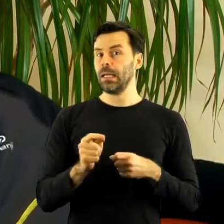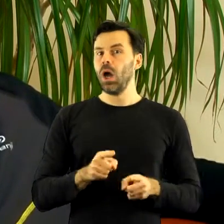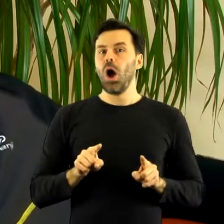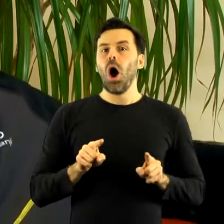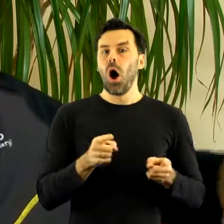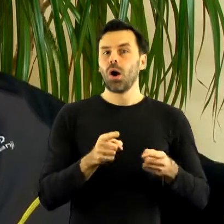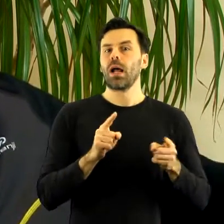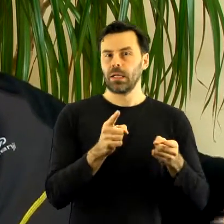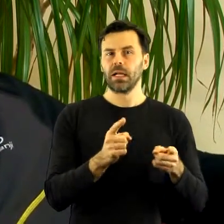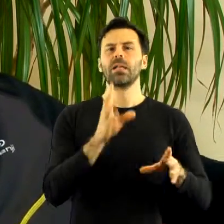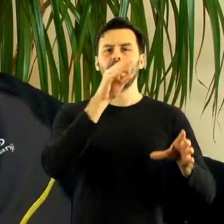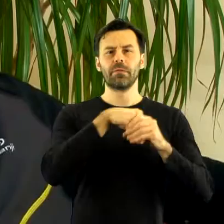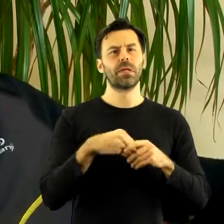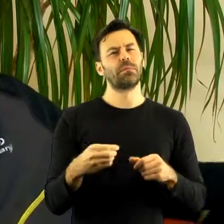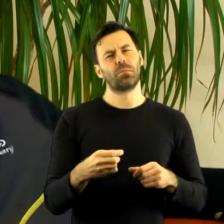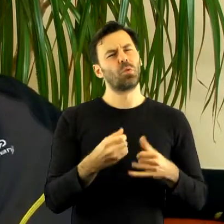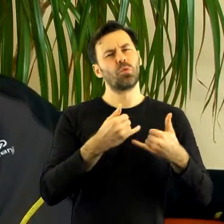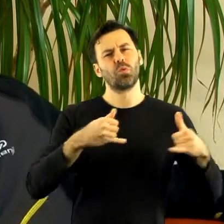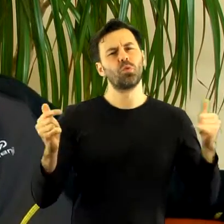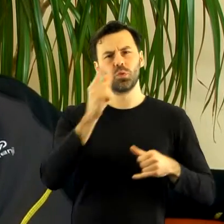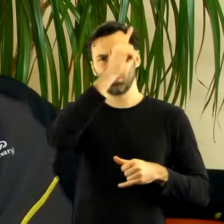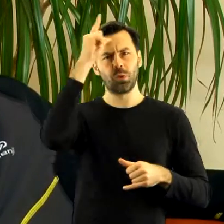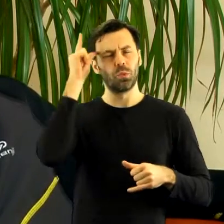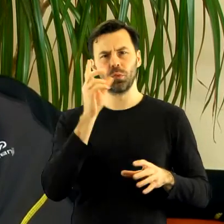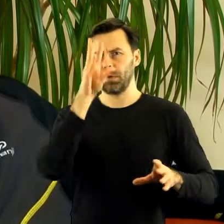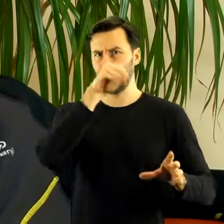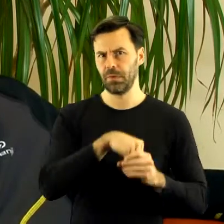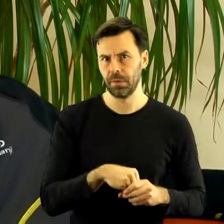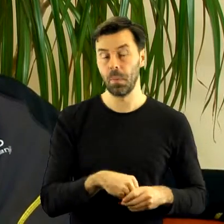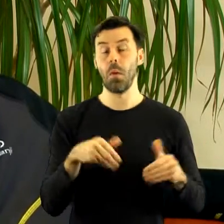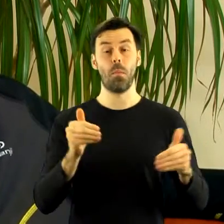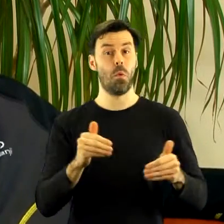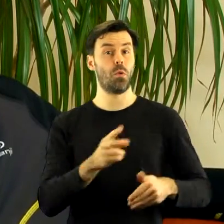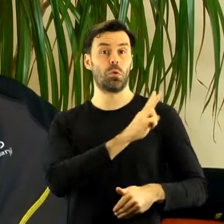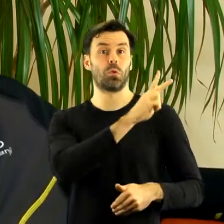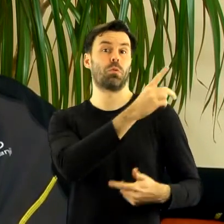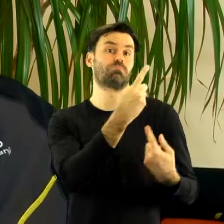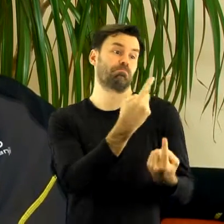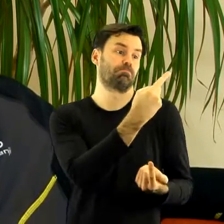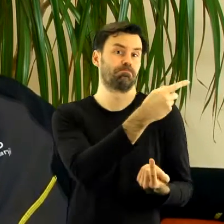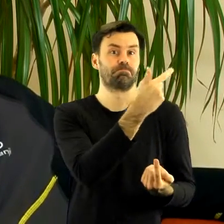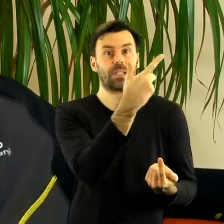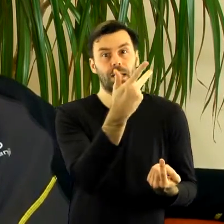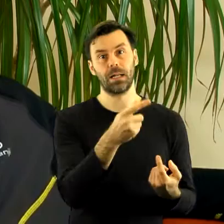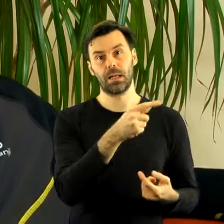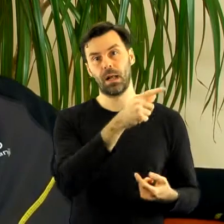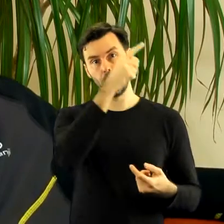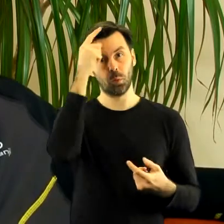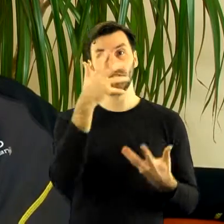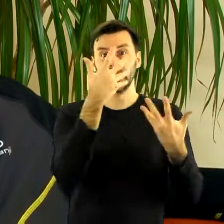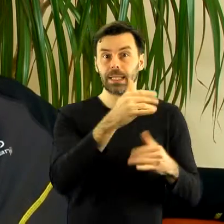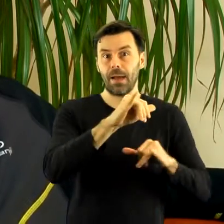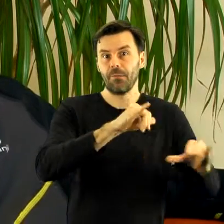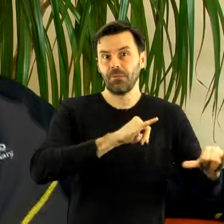jesteśmy organizacją skupiającą różnych ludzi, być może w interesie niektórych członków naszej